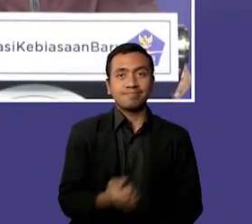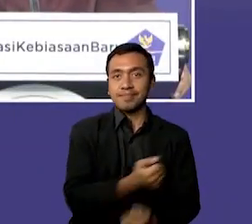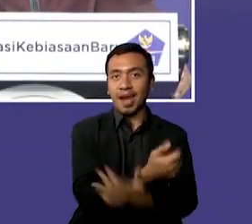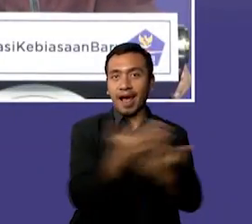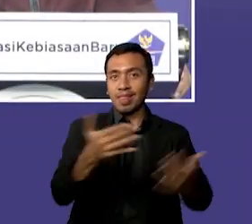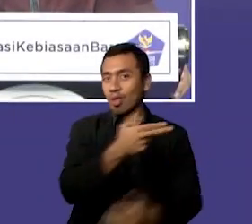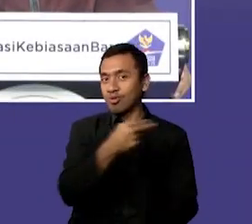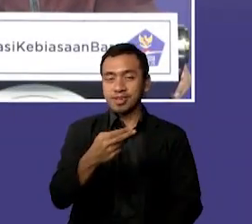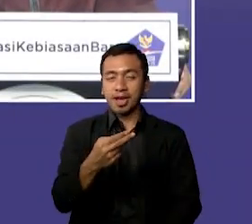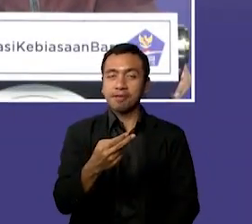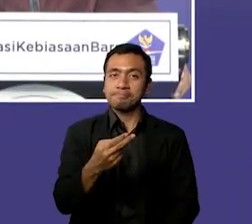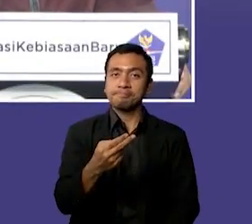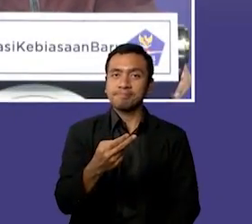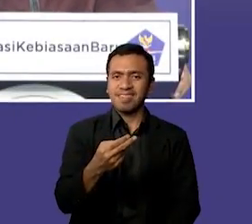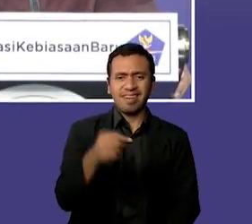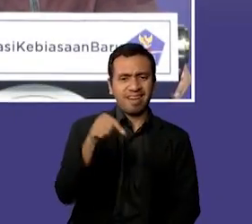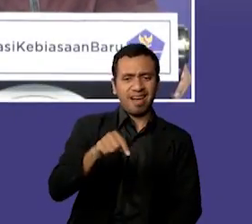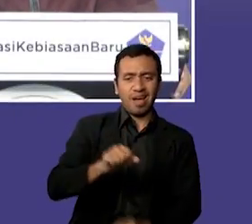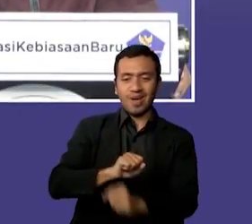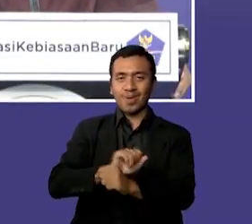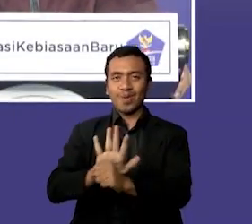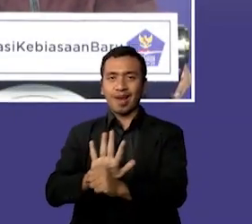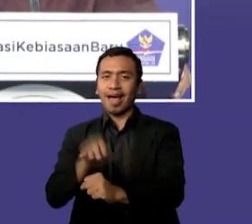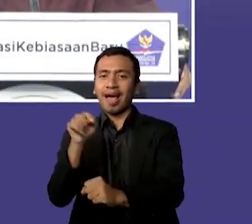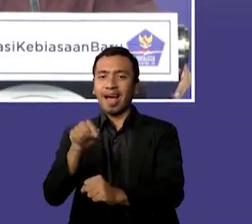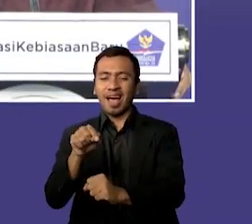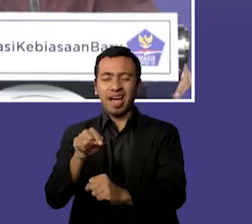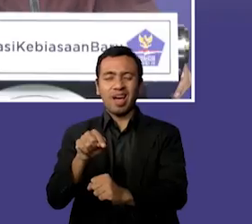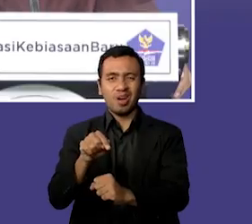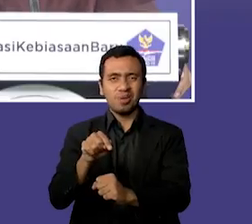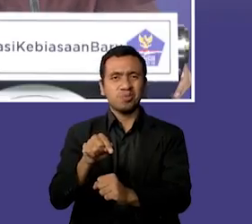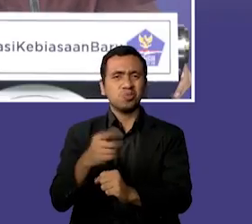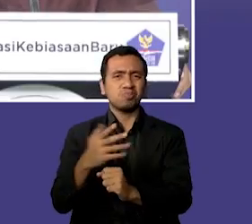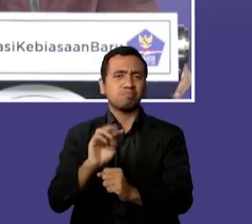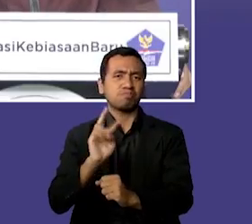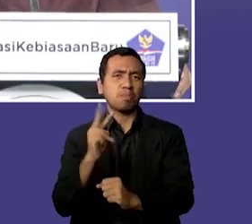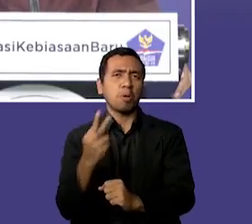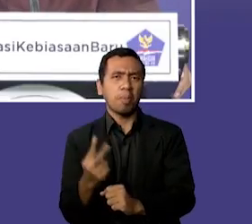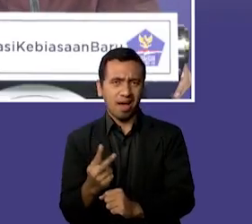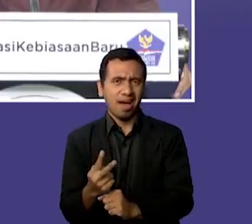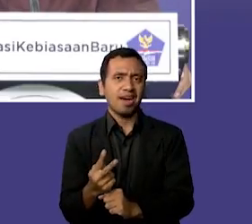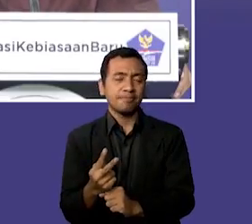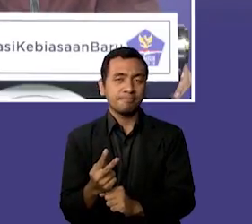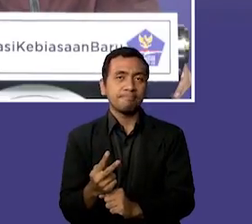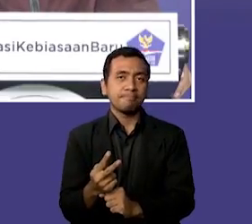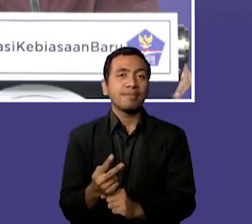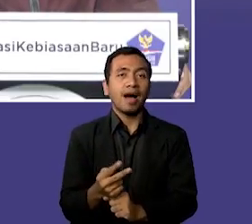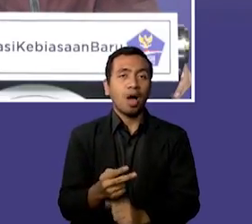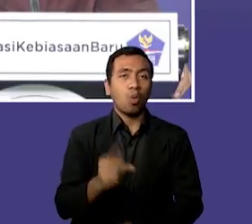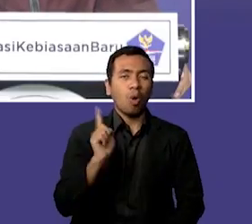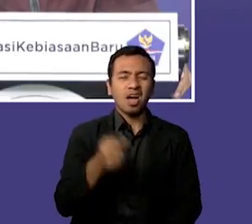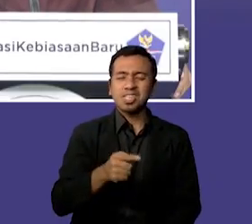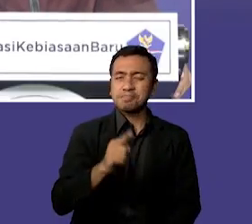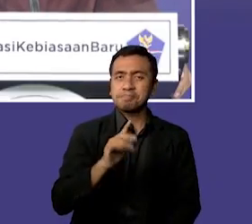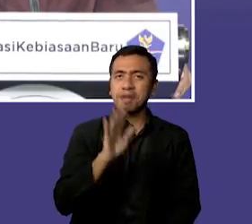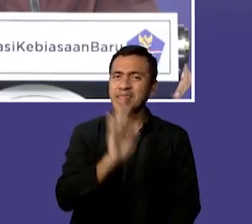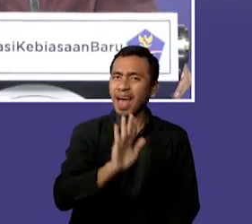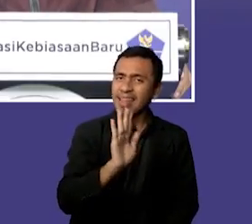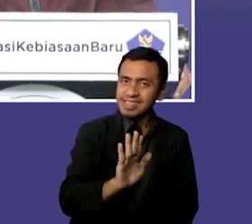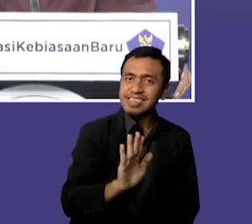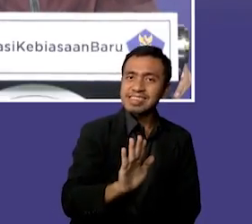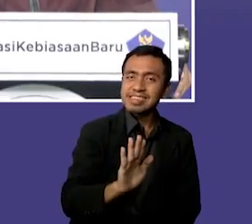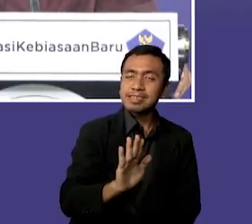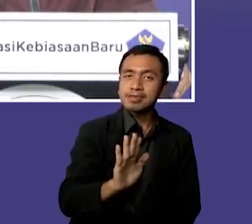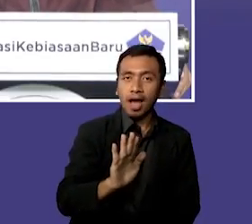Indonesia bahwa COVID-19 adalah penyakit yang bersifat sangat dinamis. Oleh sebab itu kita perlu senantiasa